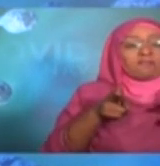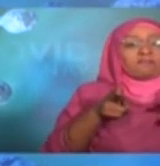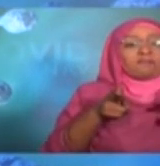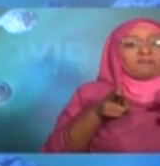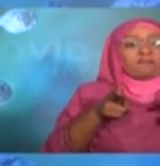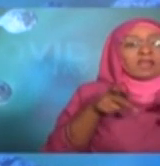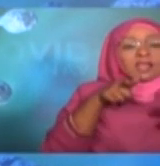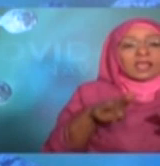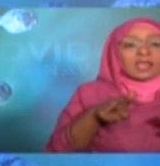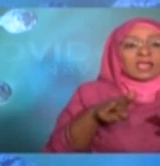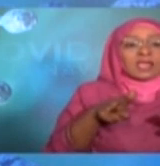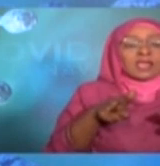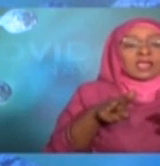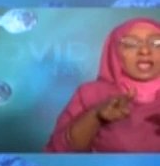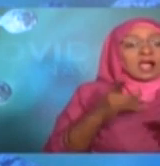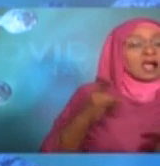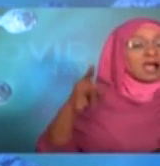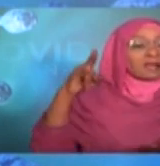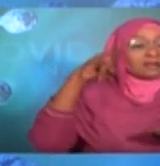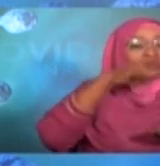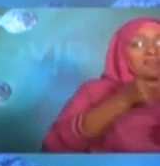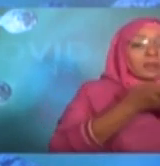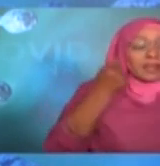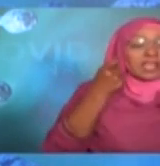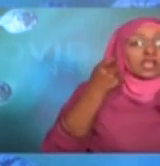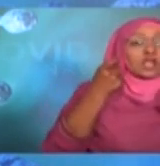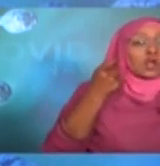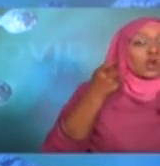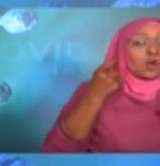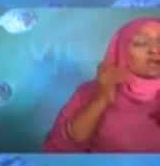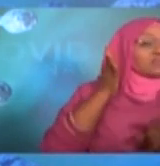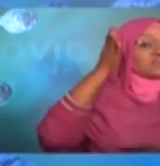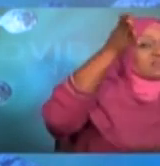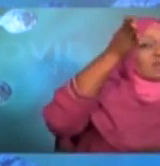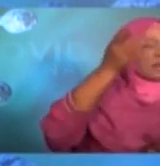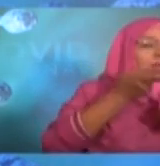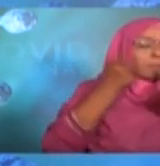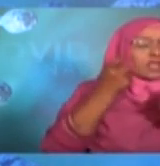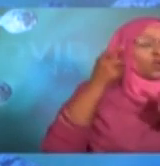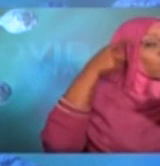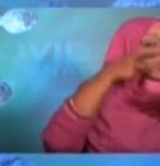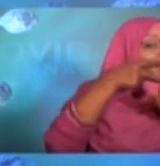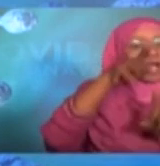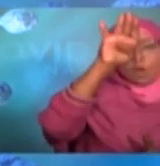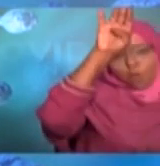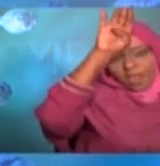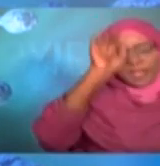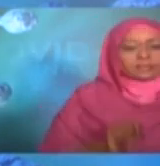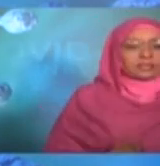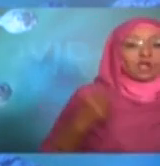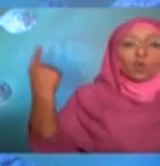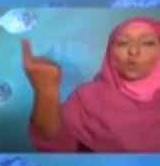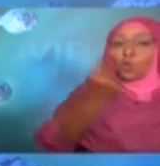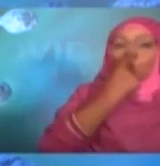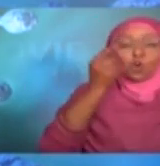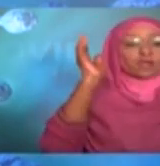لحظر السفر الباصات السفرية من وإلى الولايات، ونوجه جميع